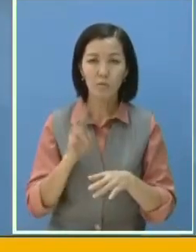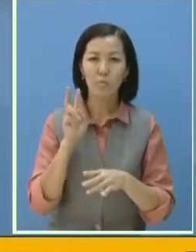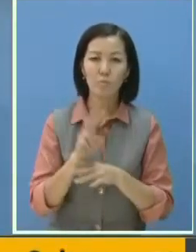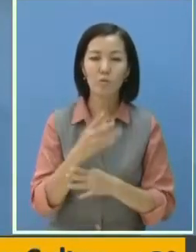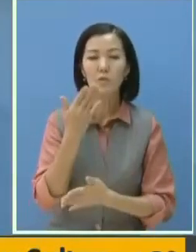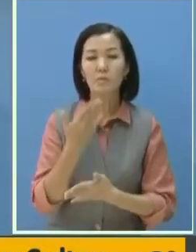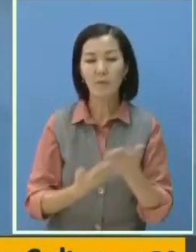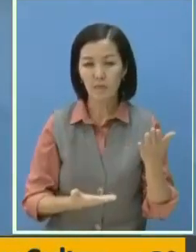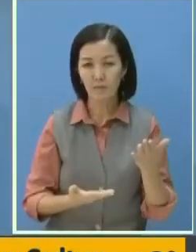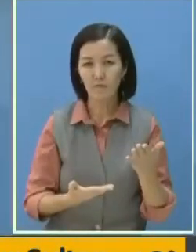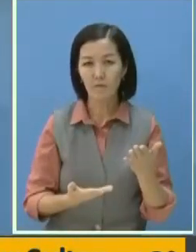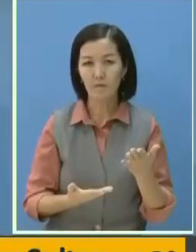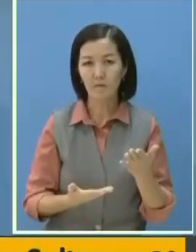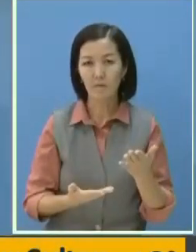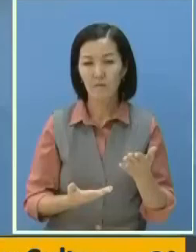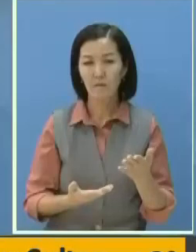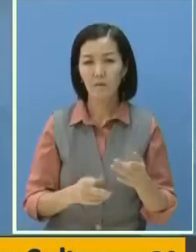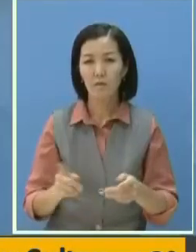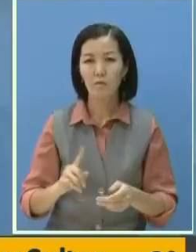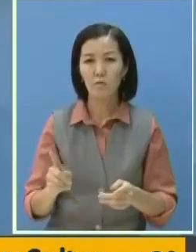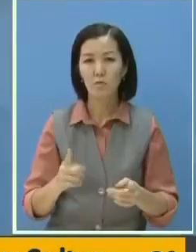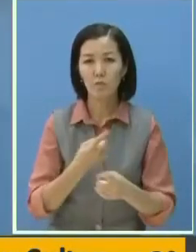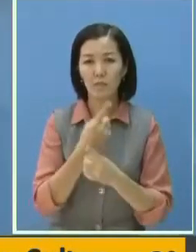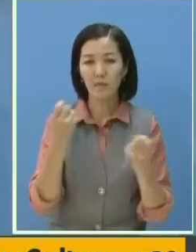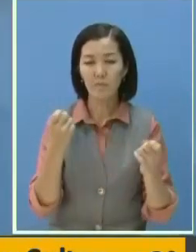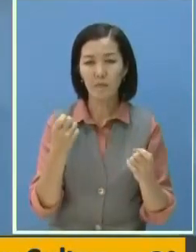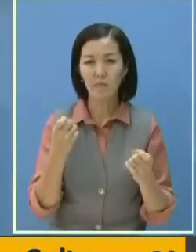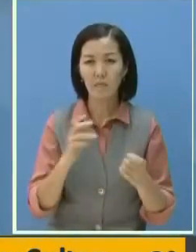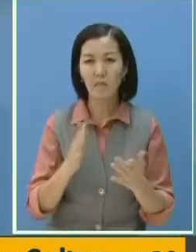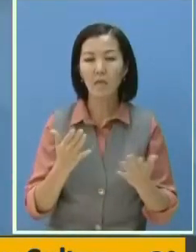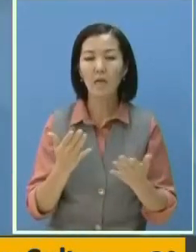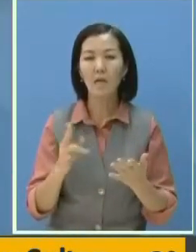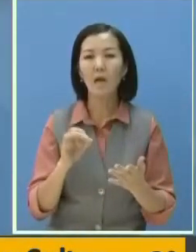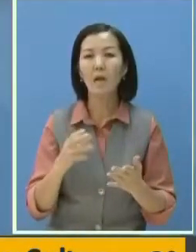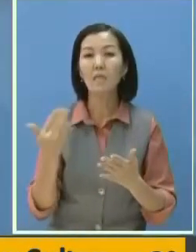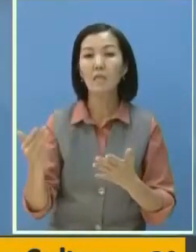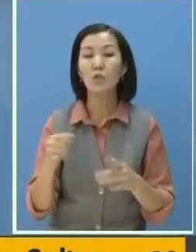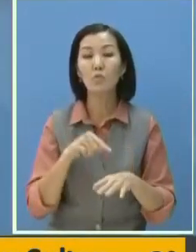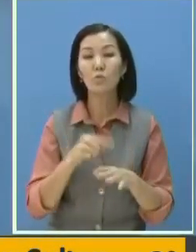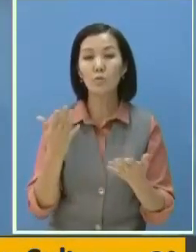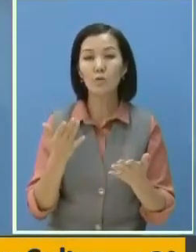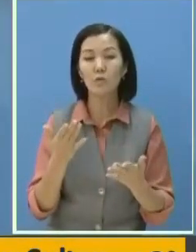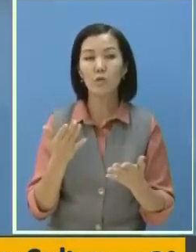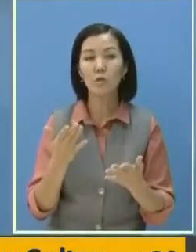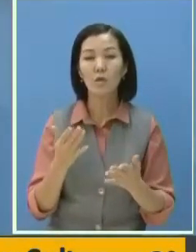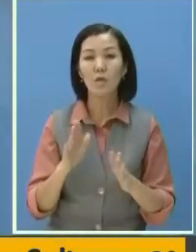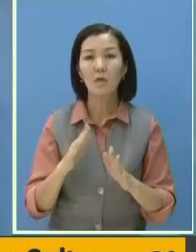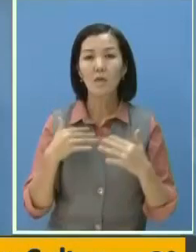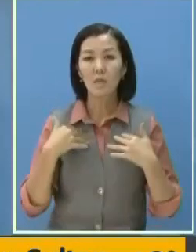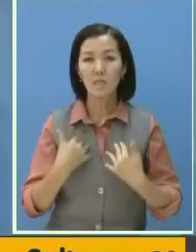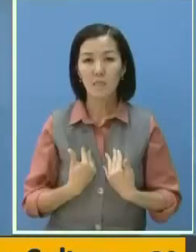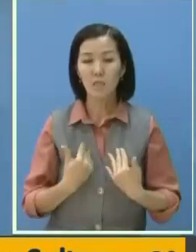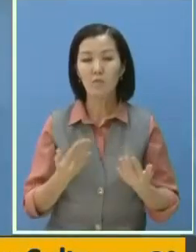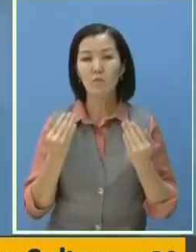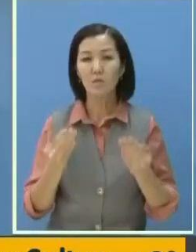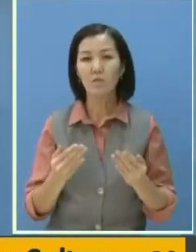сейчас необходимо просто сообщать о том, что какие симптомы и как ты себя чувствуешь, наверное, со своим участковым терапевтом. К сожалению, время прямого